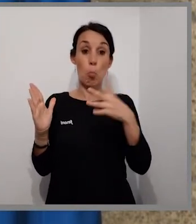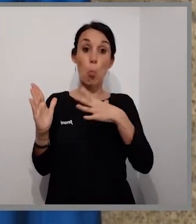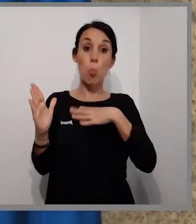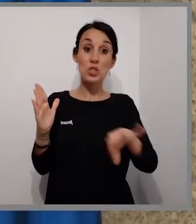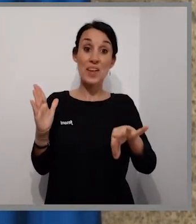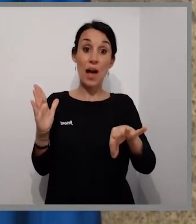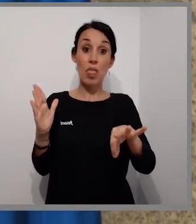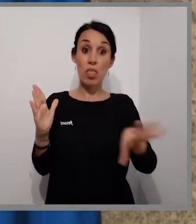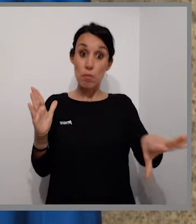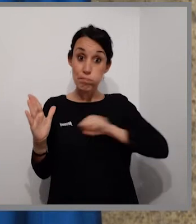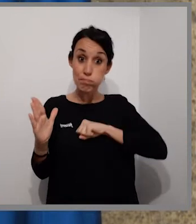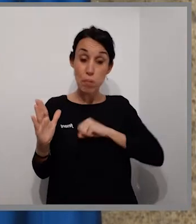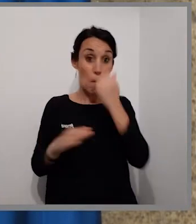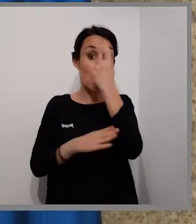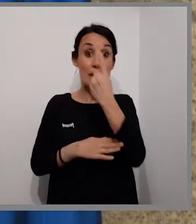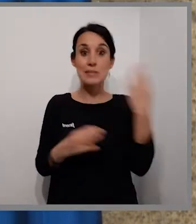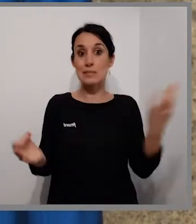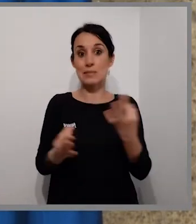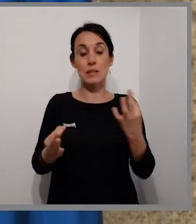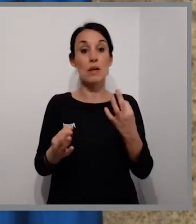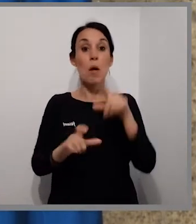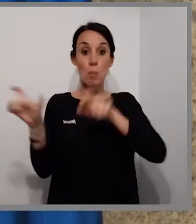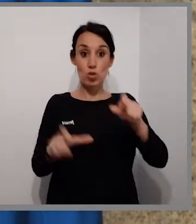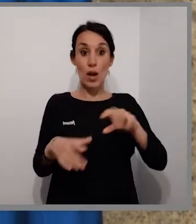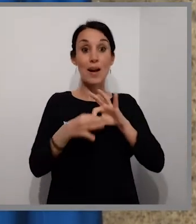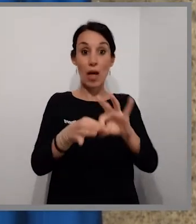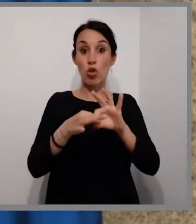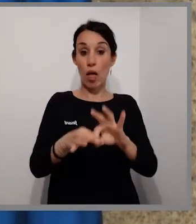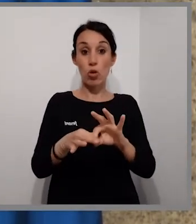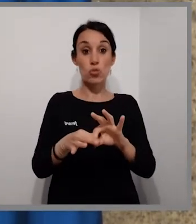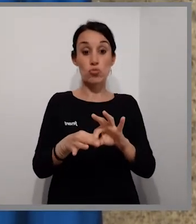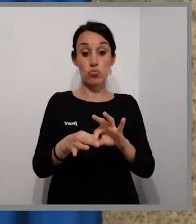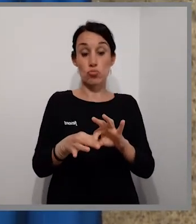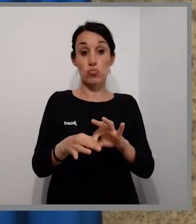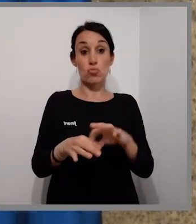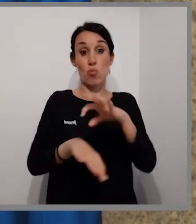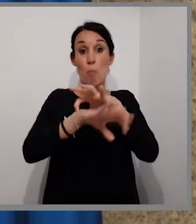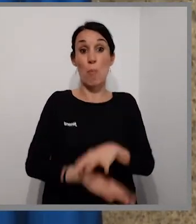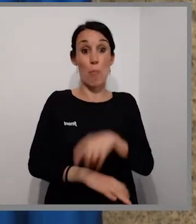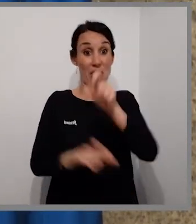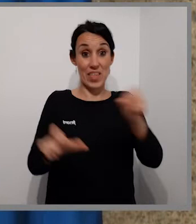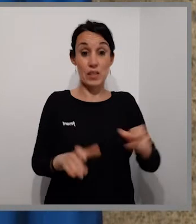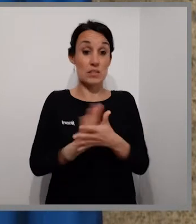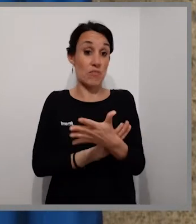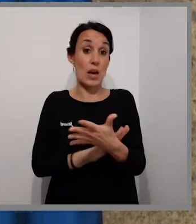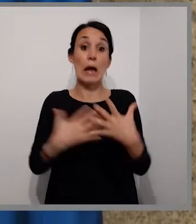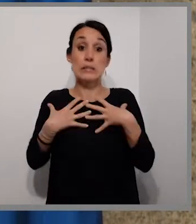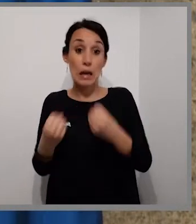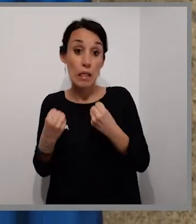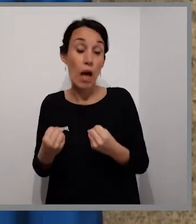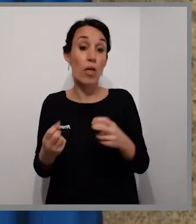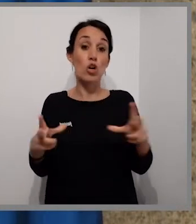més possibilitats de contraure el contagi, que són les persones relacionades amb els sectors bàsics en aquests moments, que és